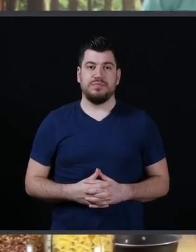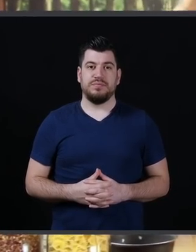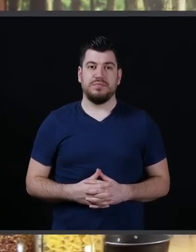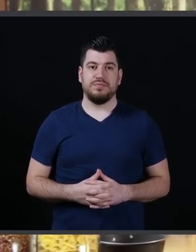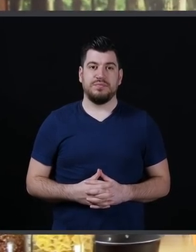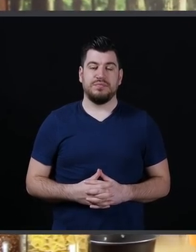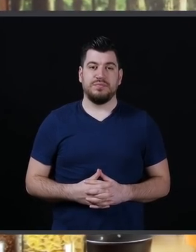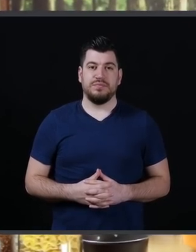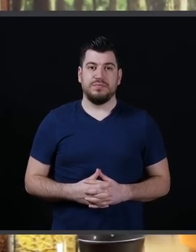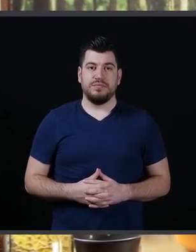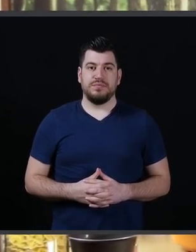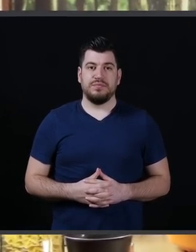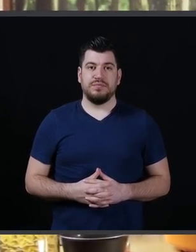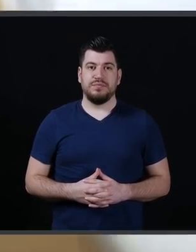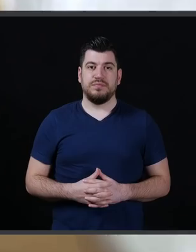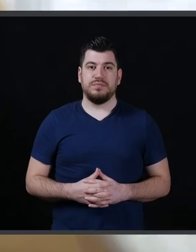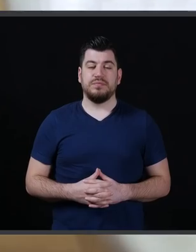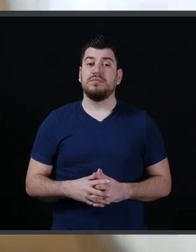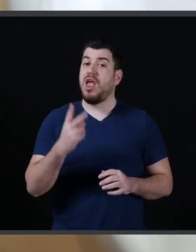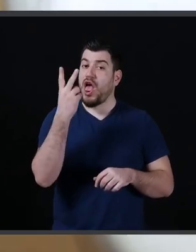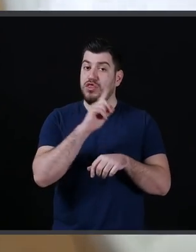Πάω για δύο λεπτά και θα είναι έτοιμα